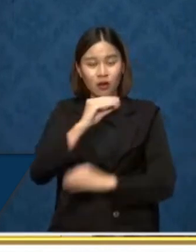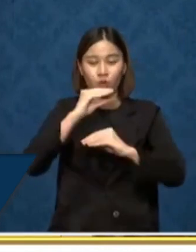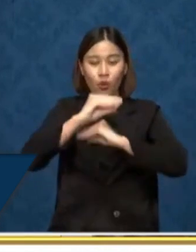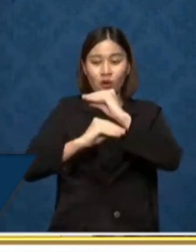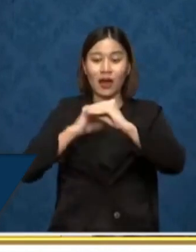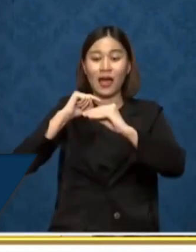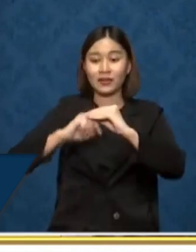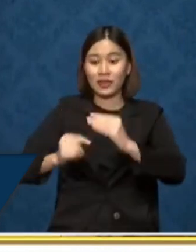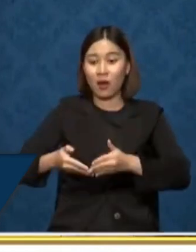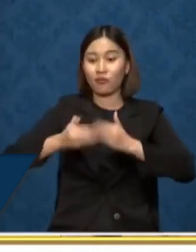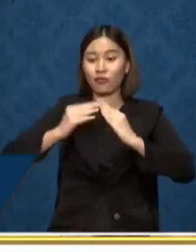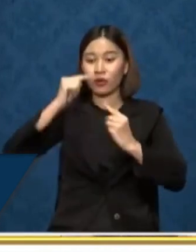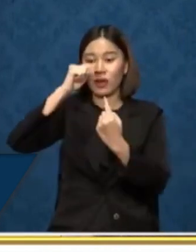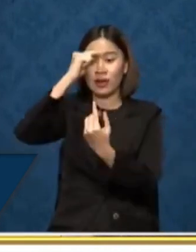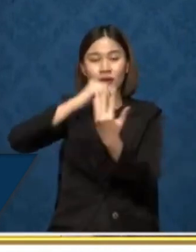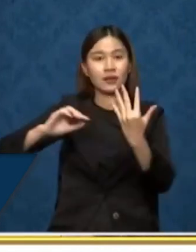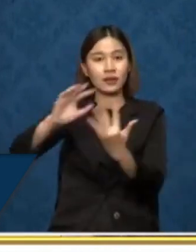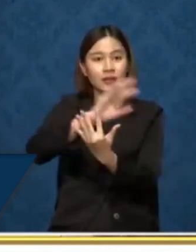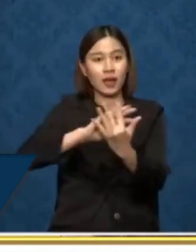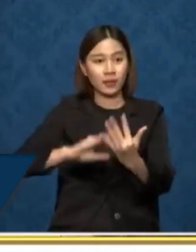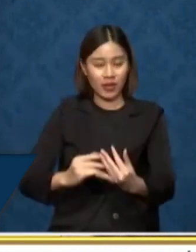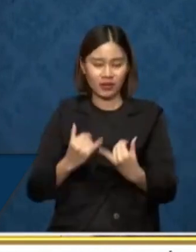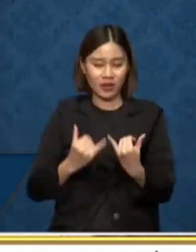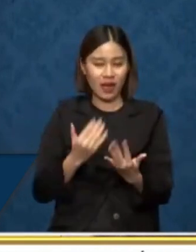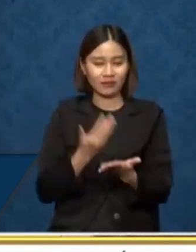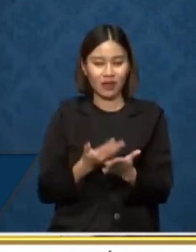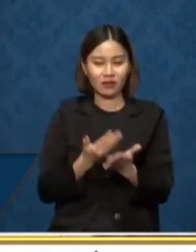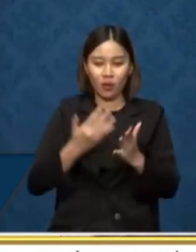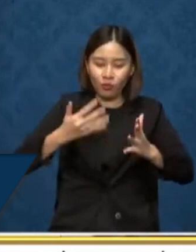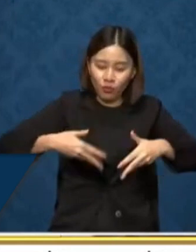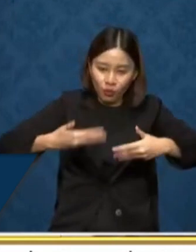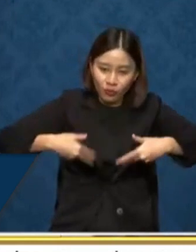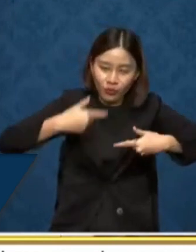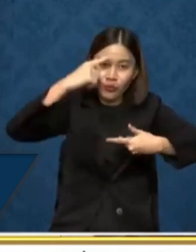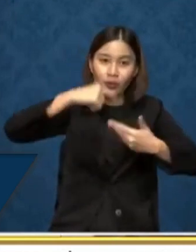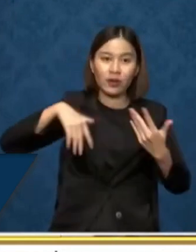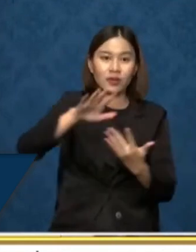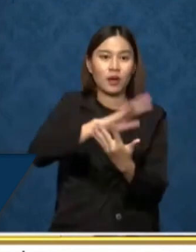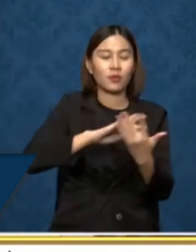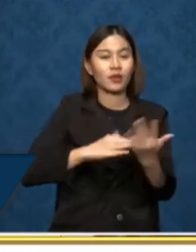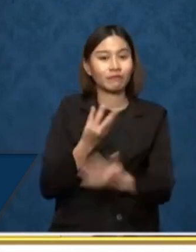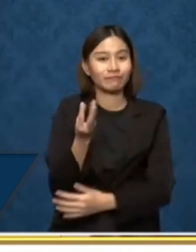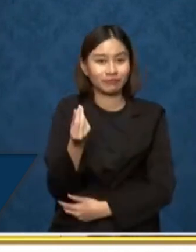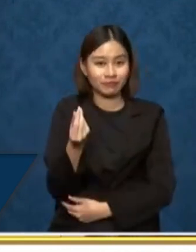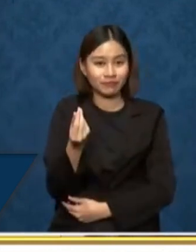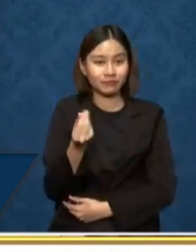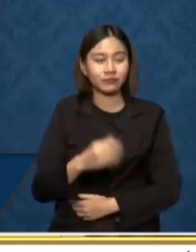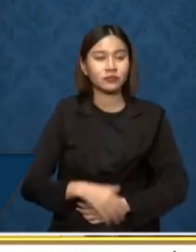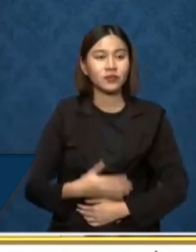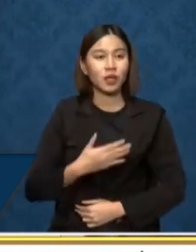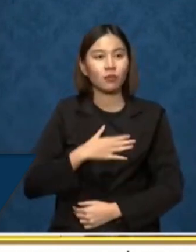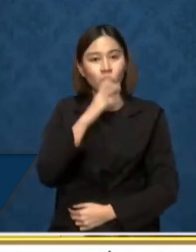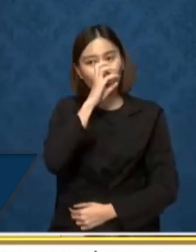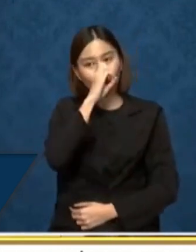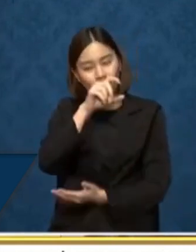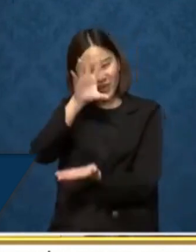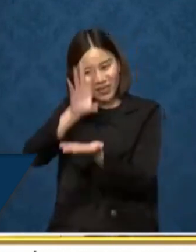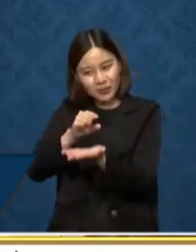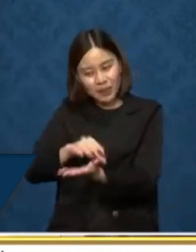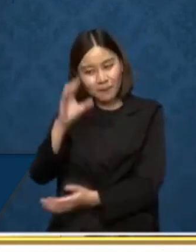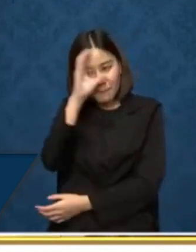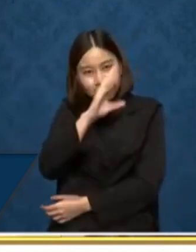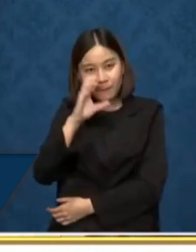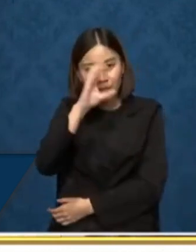บบนี้สามารถเกิดขึ้นในประเทศไทยได้นะครับเราจะมีเงินไหลเข้าประเทศเราเยอะขนาดไหนนะครับผมก็เลยลองไปหาข้อมูลมานะครับ